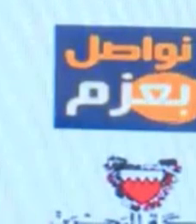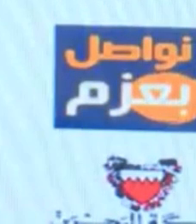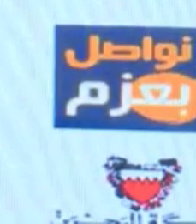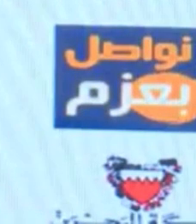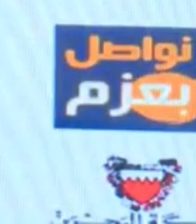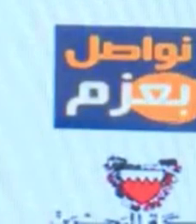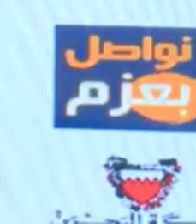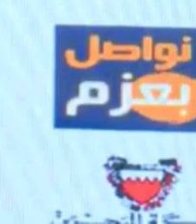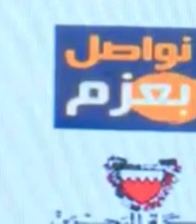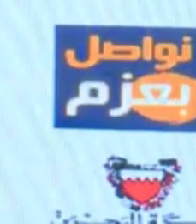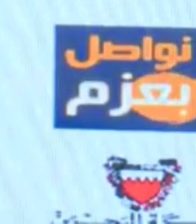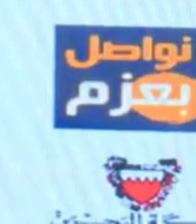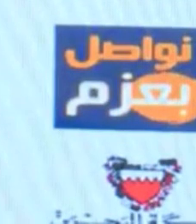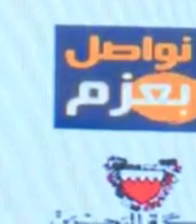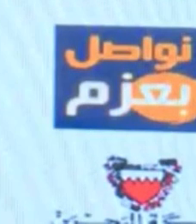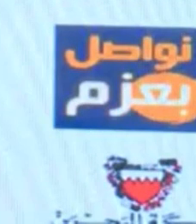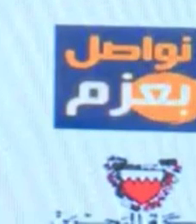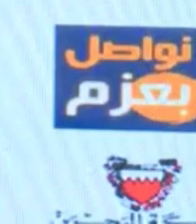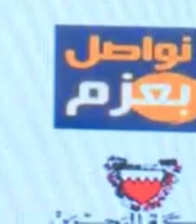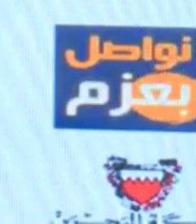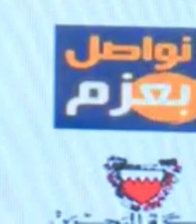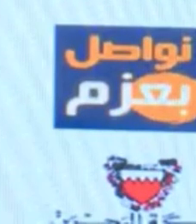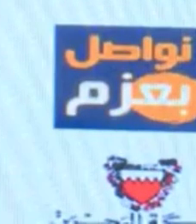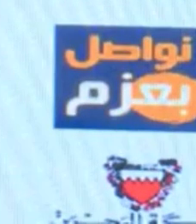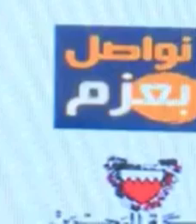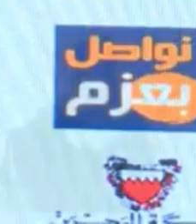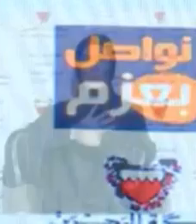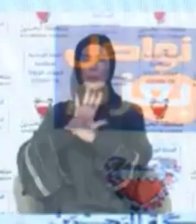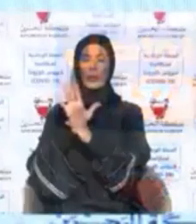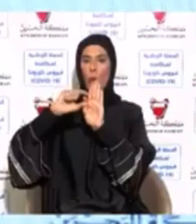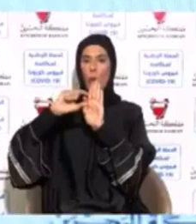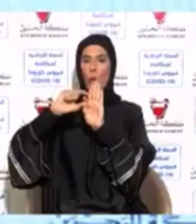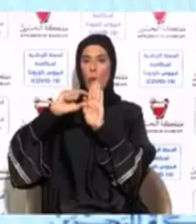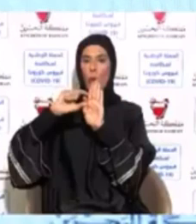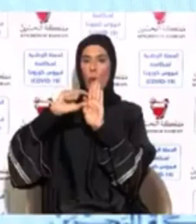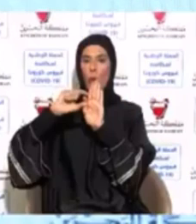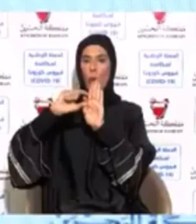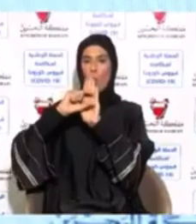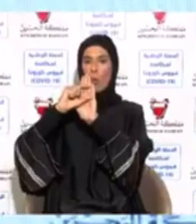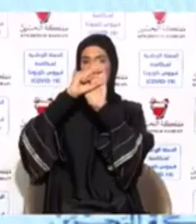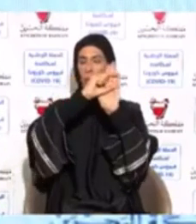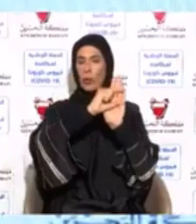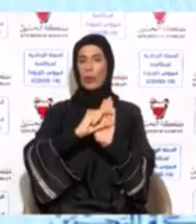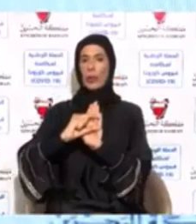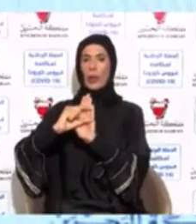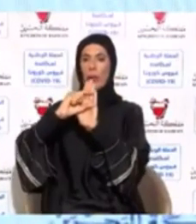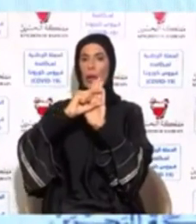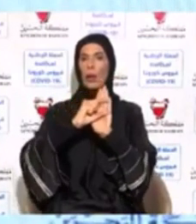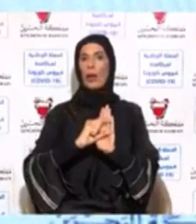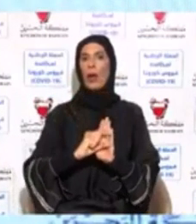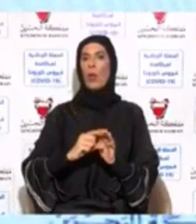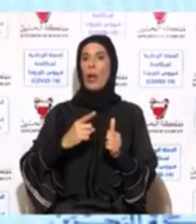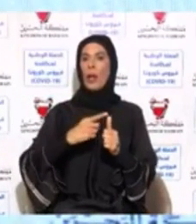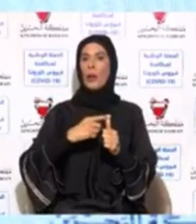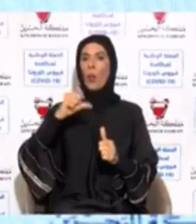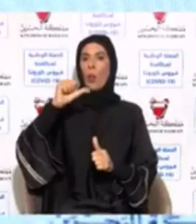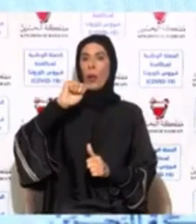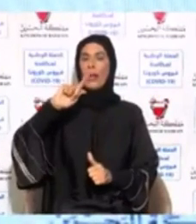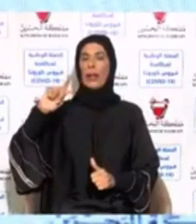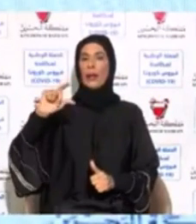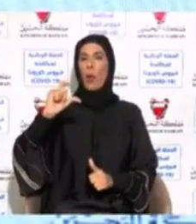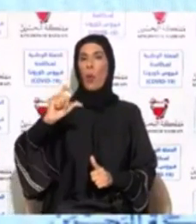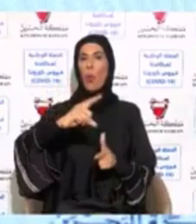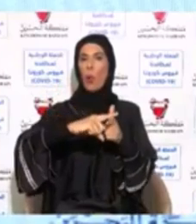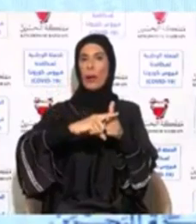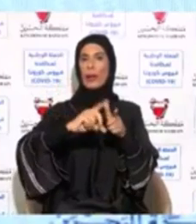الصحفي للفريق الوطني الطبي للتصدي لفيروس كورونا COVID-19 سعادة الدكتور وليد المانع